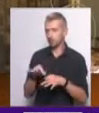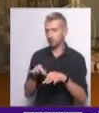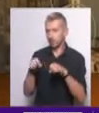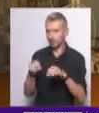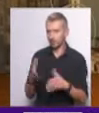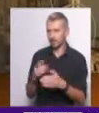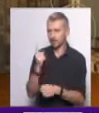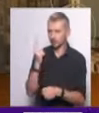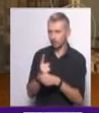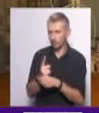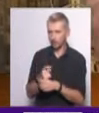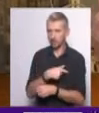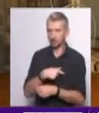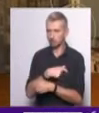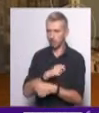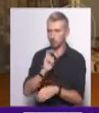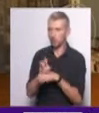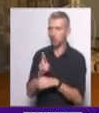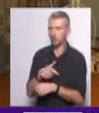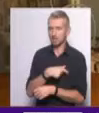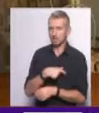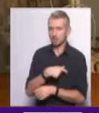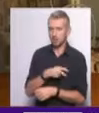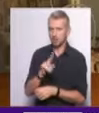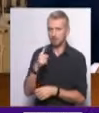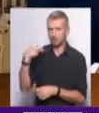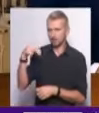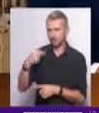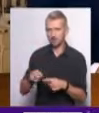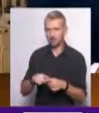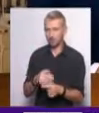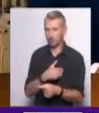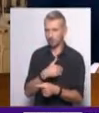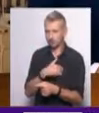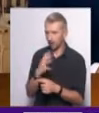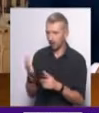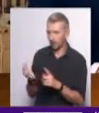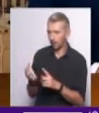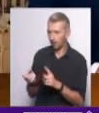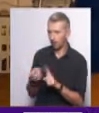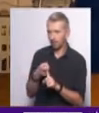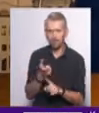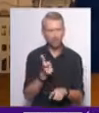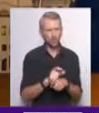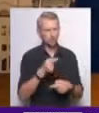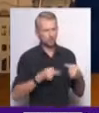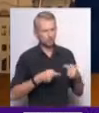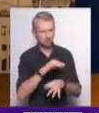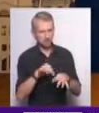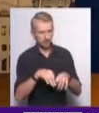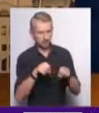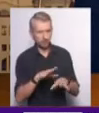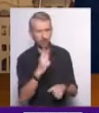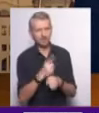принципі, забороняє депутатам з'являтися як депутатам на перших дзвониках. Тому це я хотіла вас підлумати. Дуже дискутивний проєкт рішення. Не те, що забороняє,